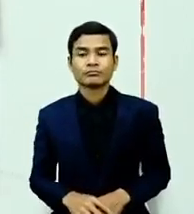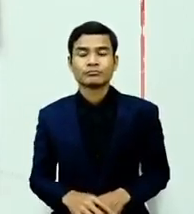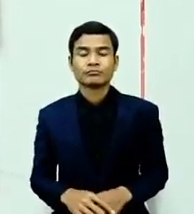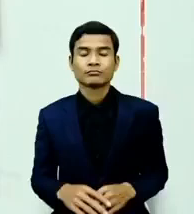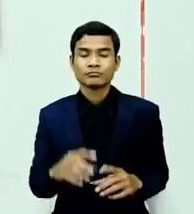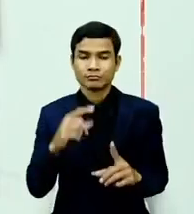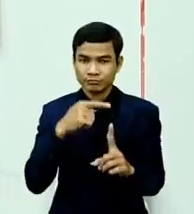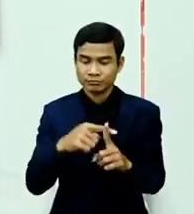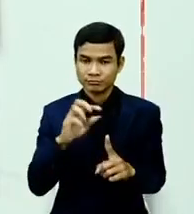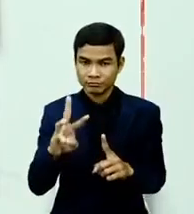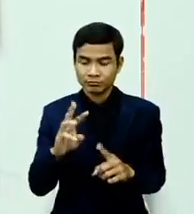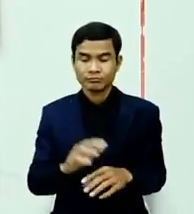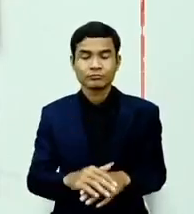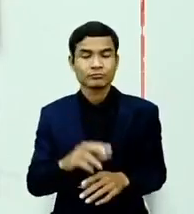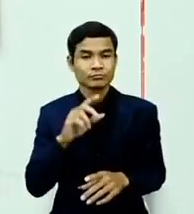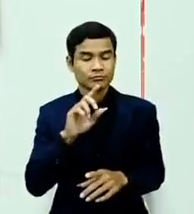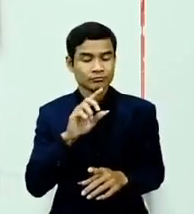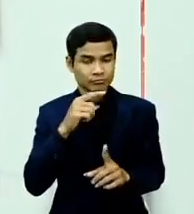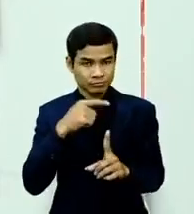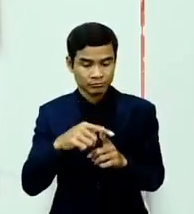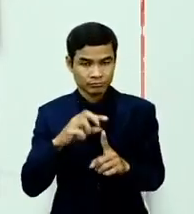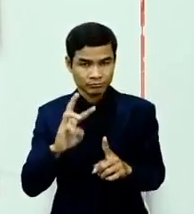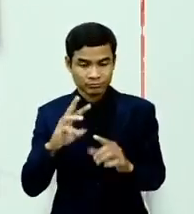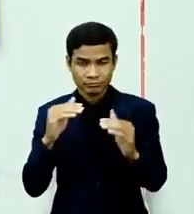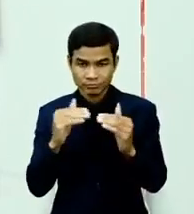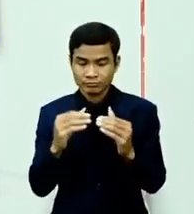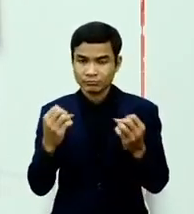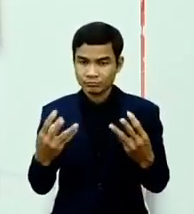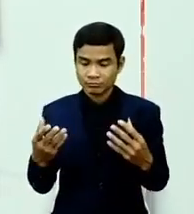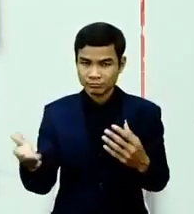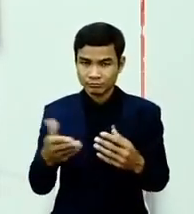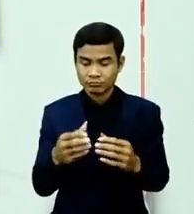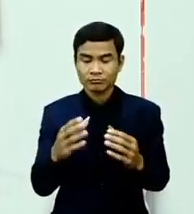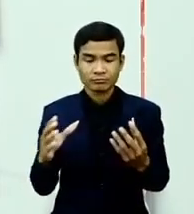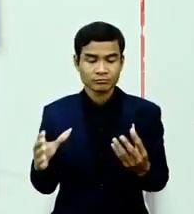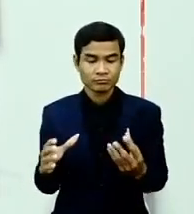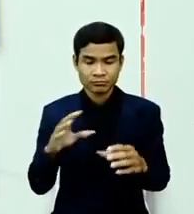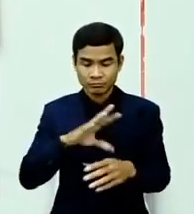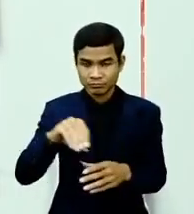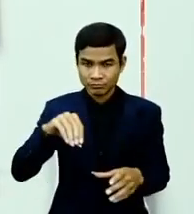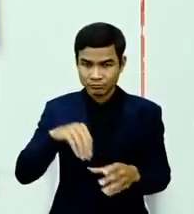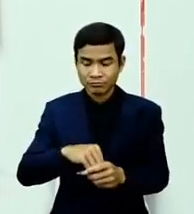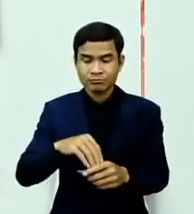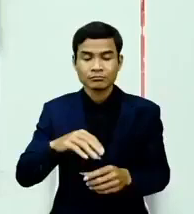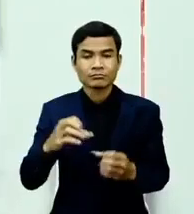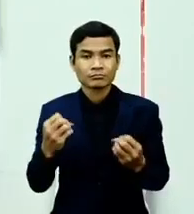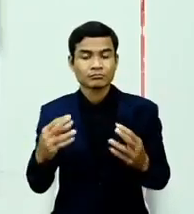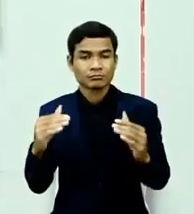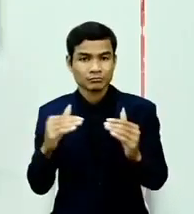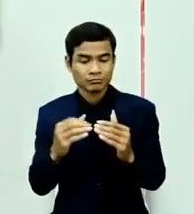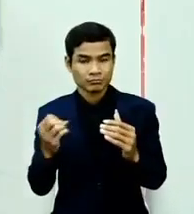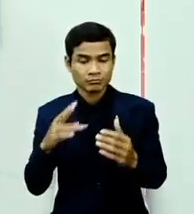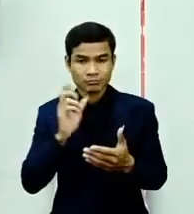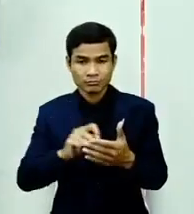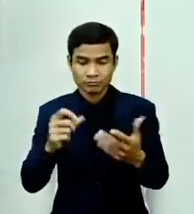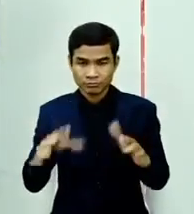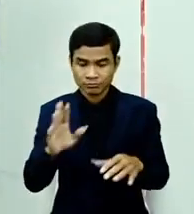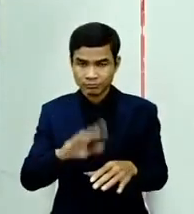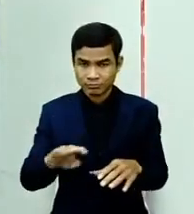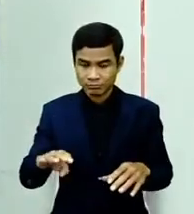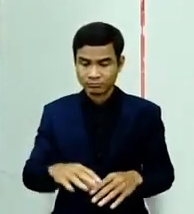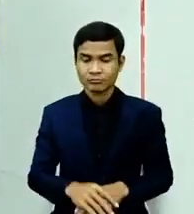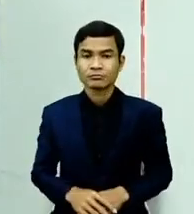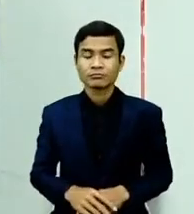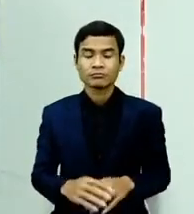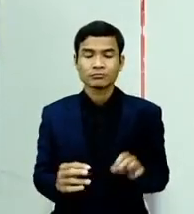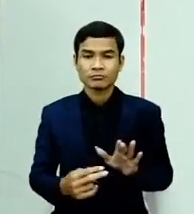តបូកនឹង3ចាបូក3ហើយស្មើនឹងប៉ុន្មានចាសរុបទាំងអស់ស្មើនឹងប៉ុន្មានកូនចាសរសេររួចរាល់ហើយណា